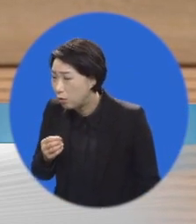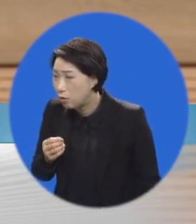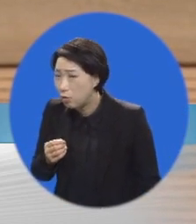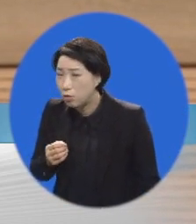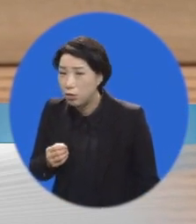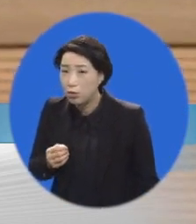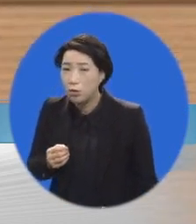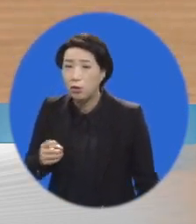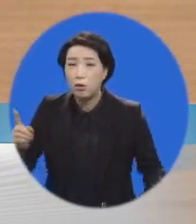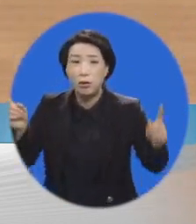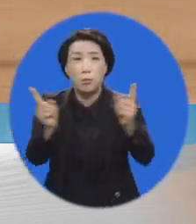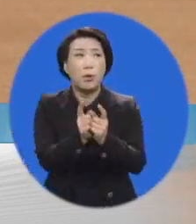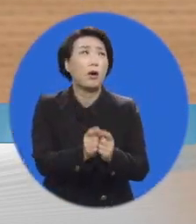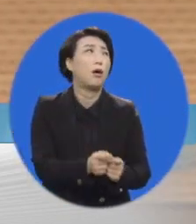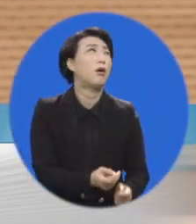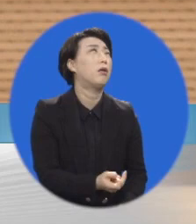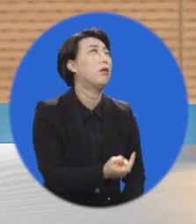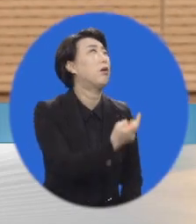형 앞에, 형,